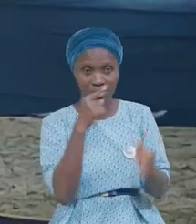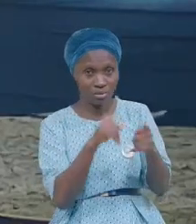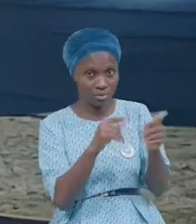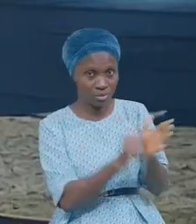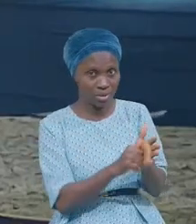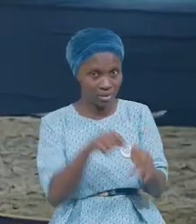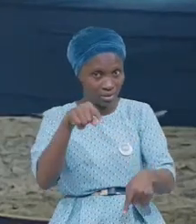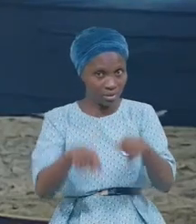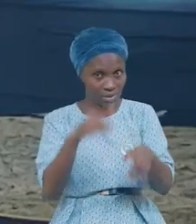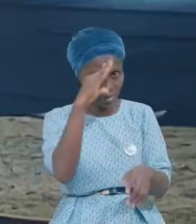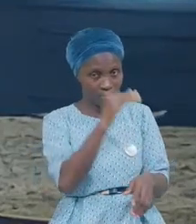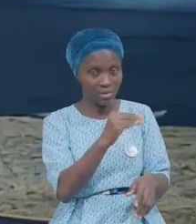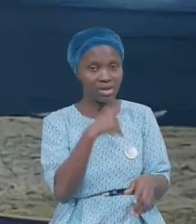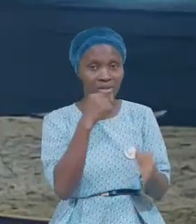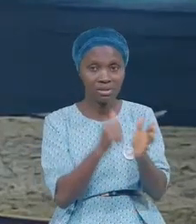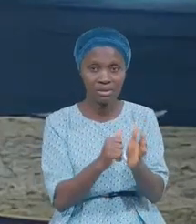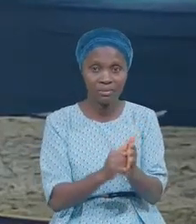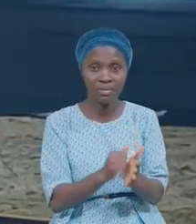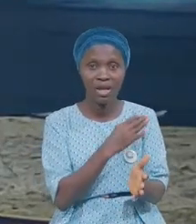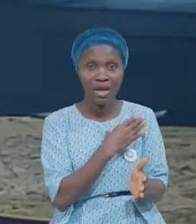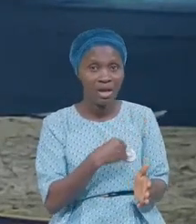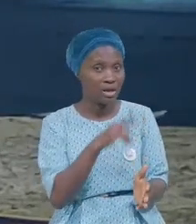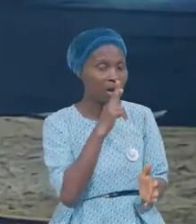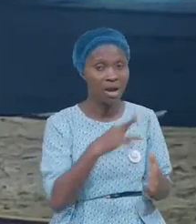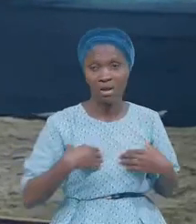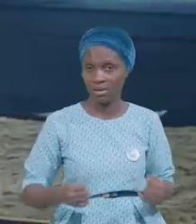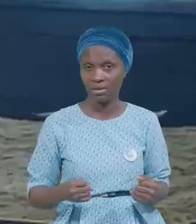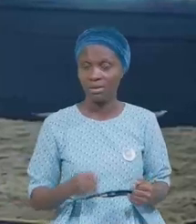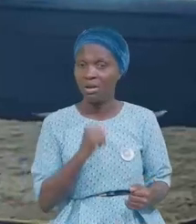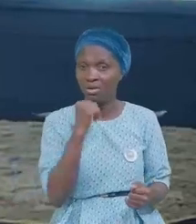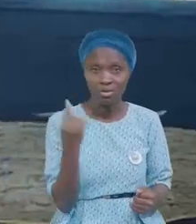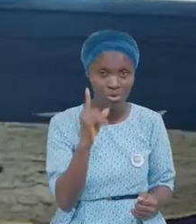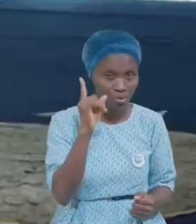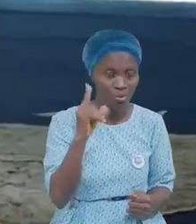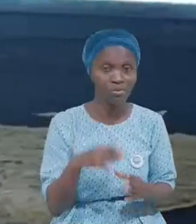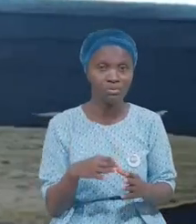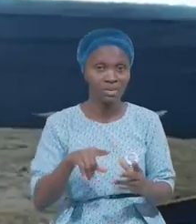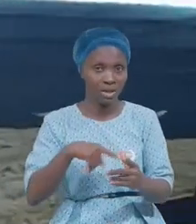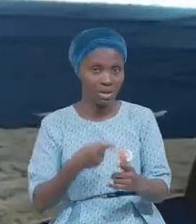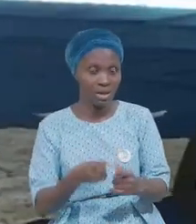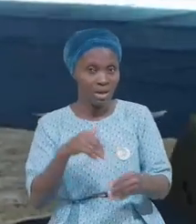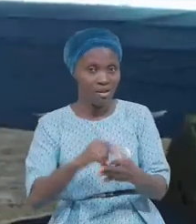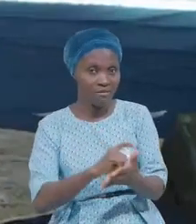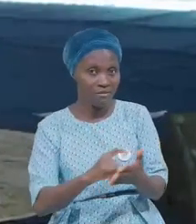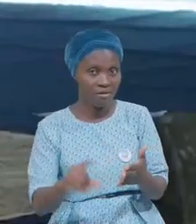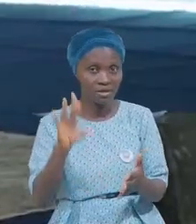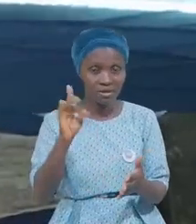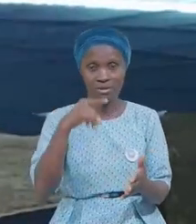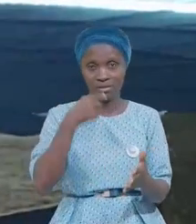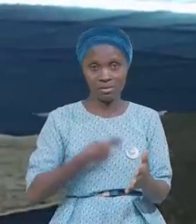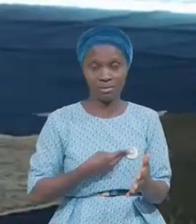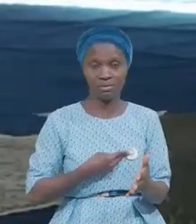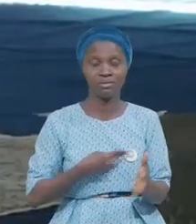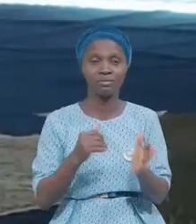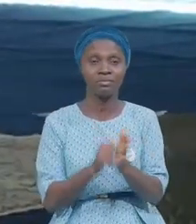ce paralytique? Et ils étaient guéris. Non seulement ça, voyez verset 8, on nous dit, et il eut une